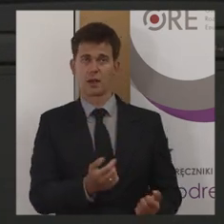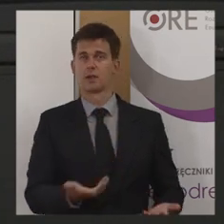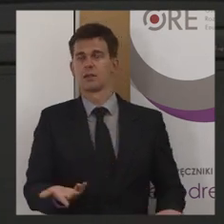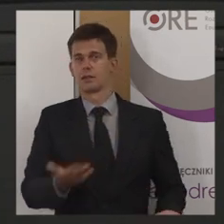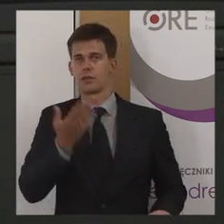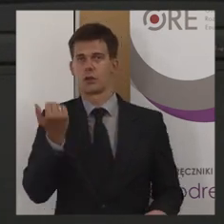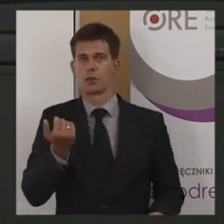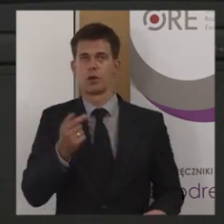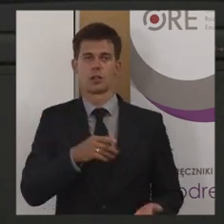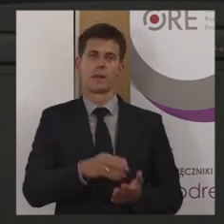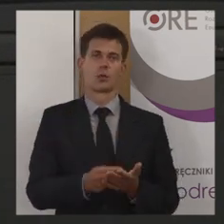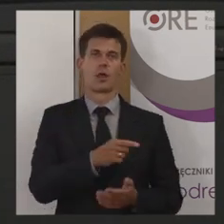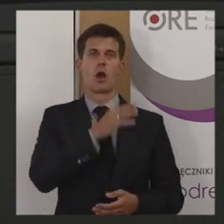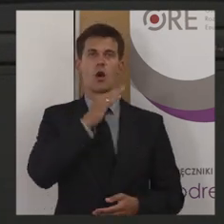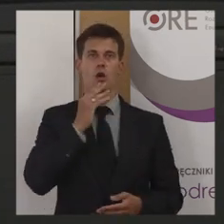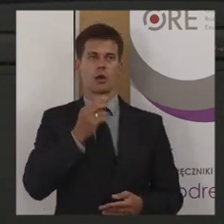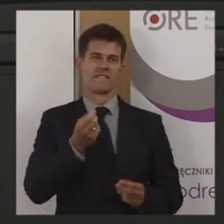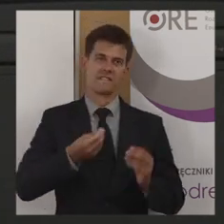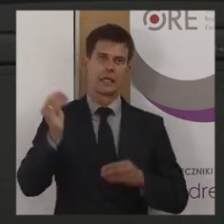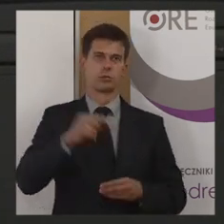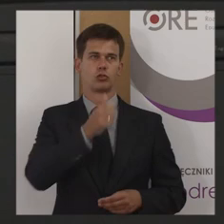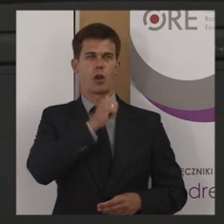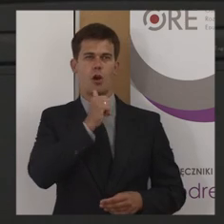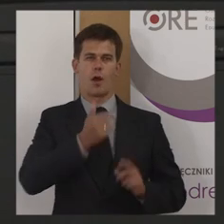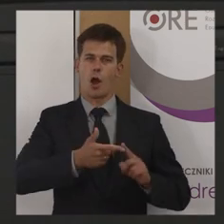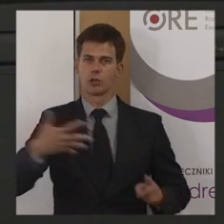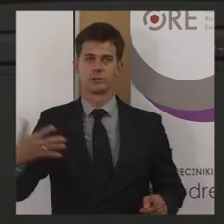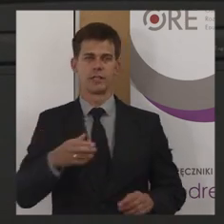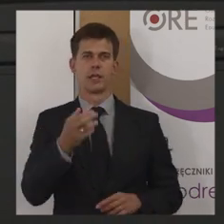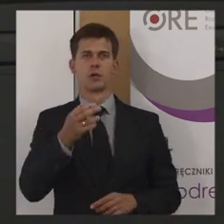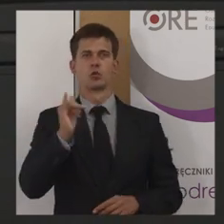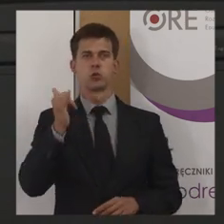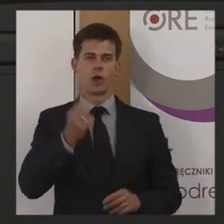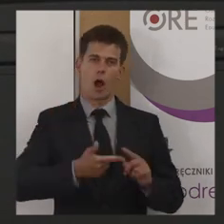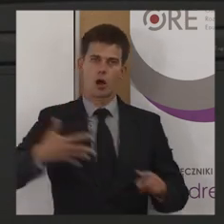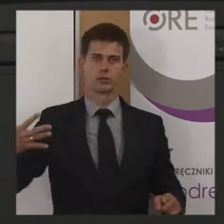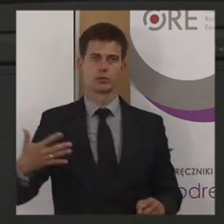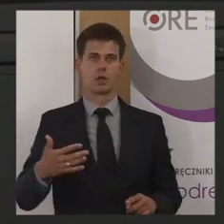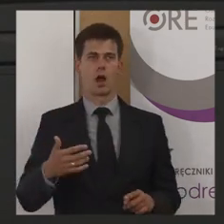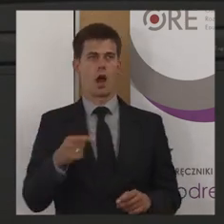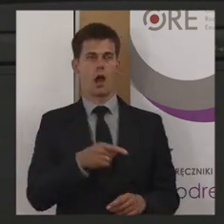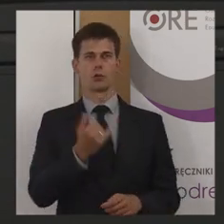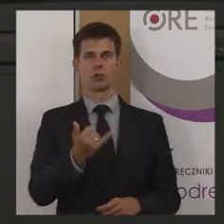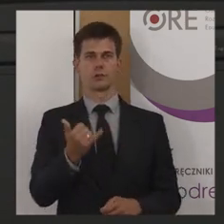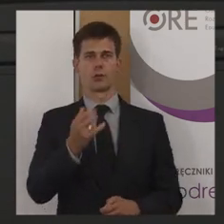obraz, ale wówczas to dziecko widzące traci